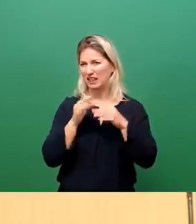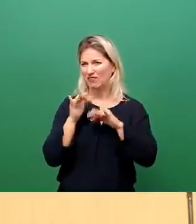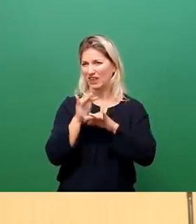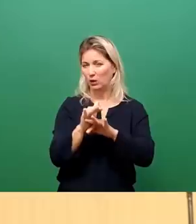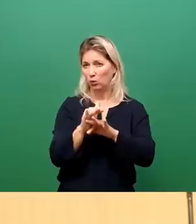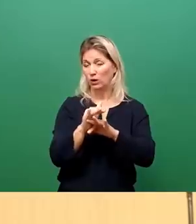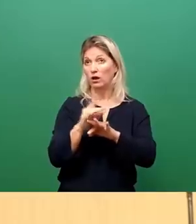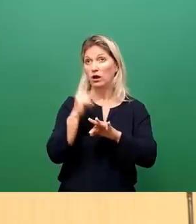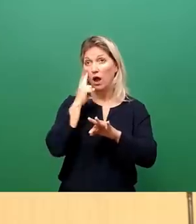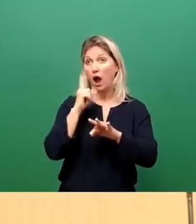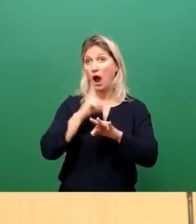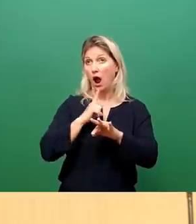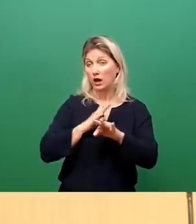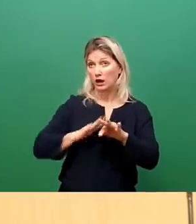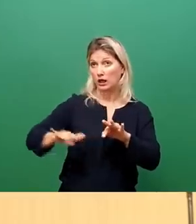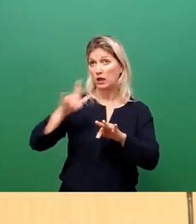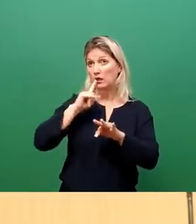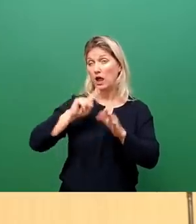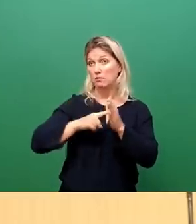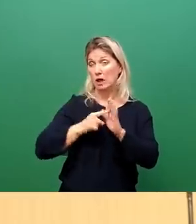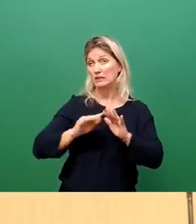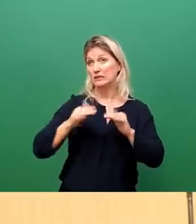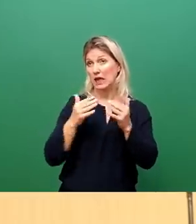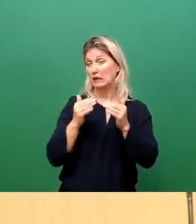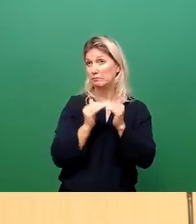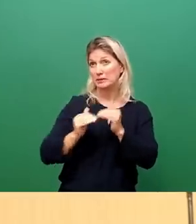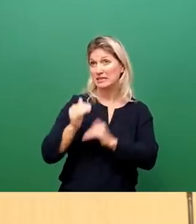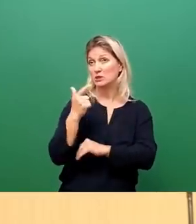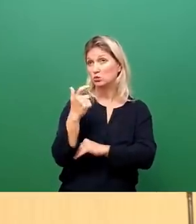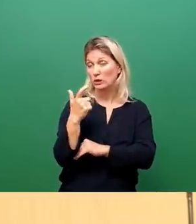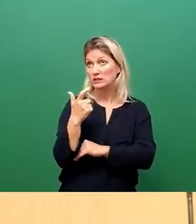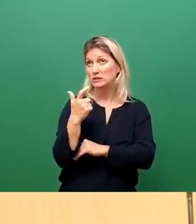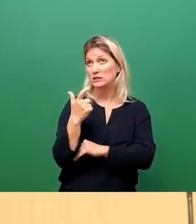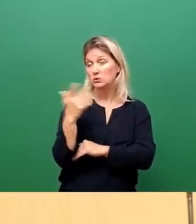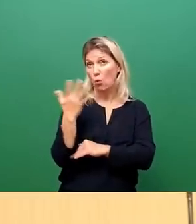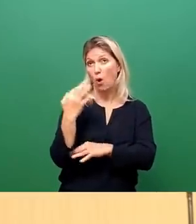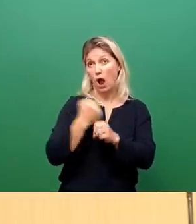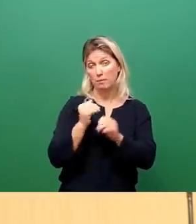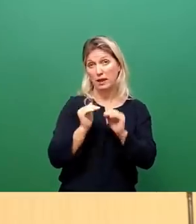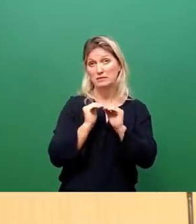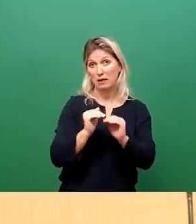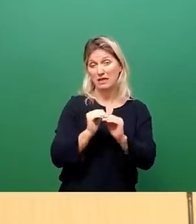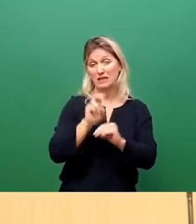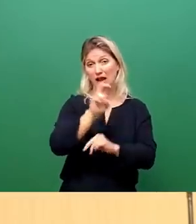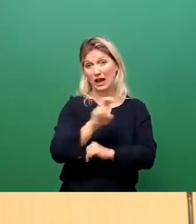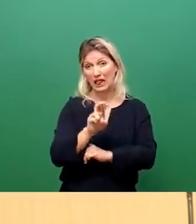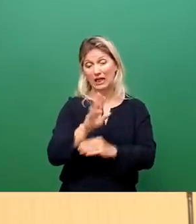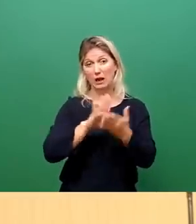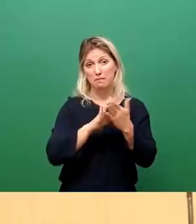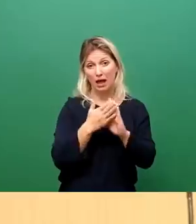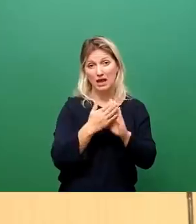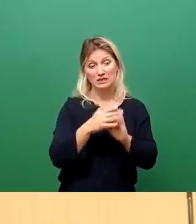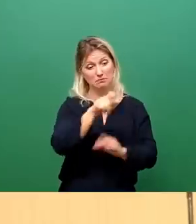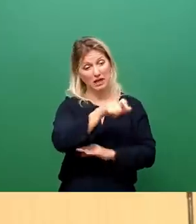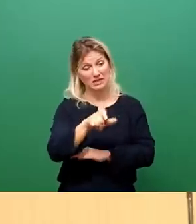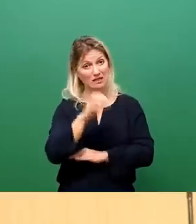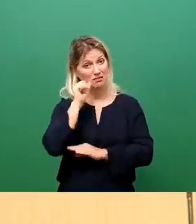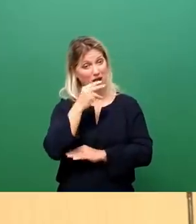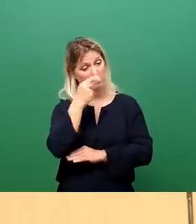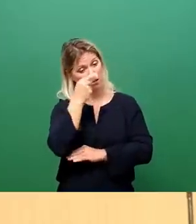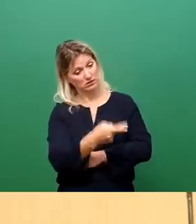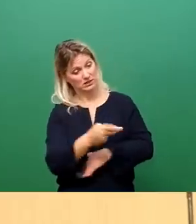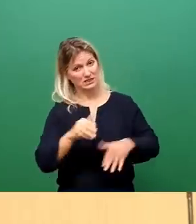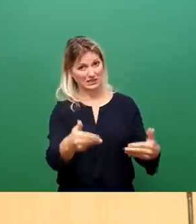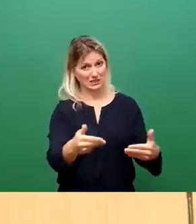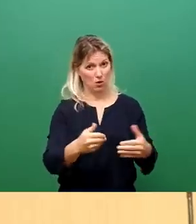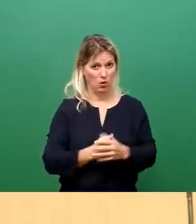wird, bekommen Sie eine Ahnung von dem, was wir an unseren Arbeitsplätzen in Klinik und Praxis bei unseren Patienten erleben. Die